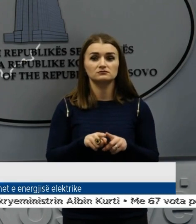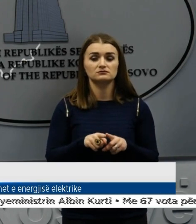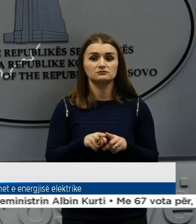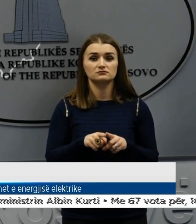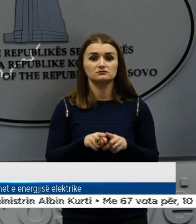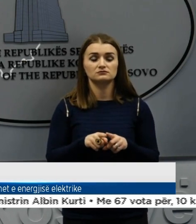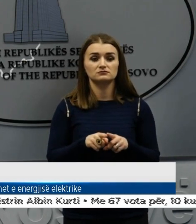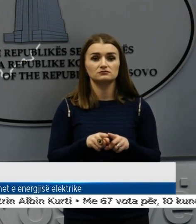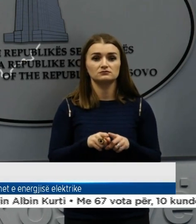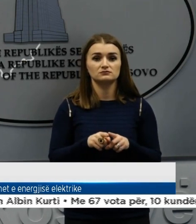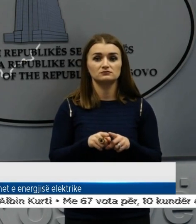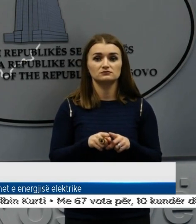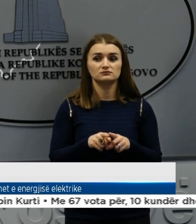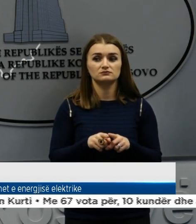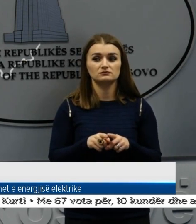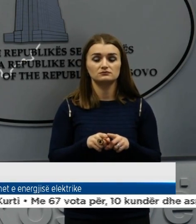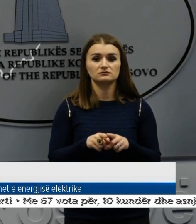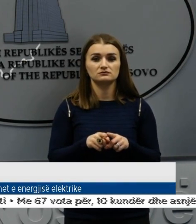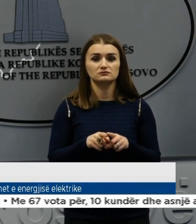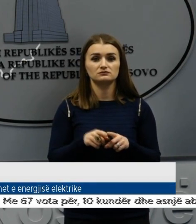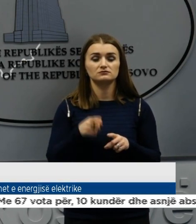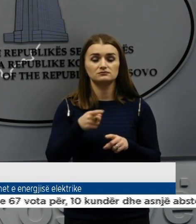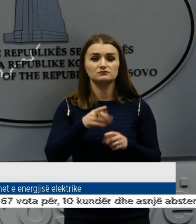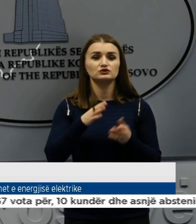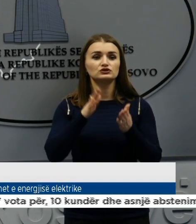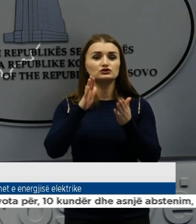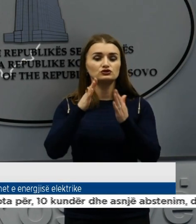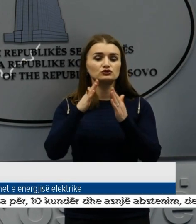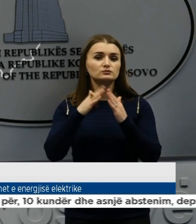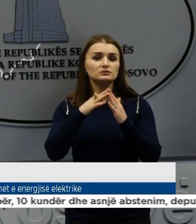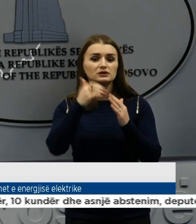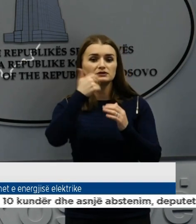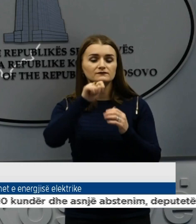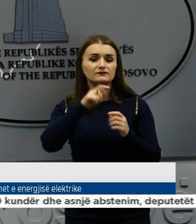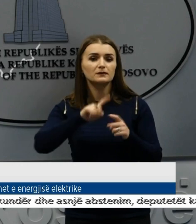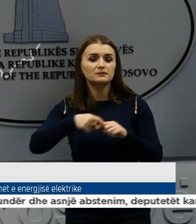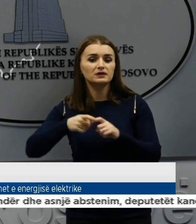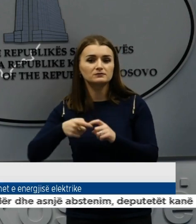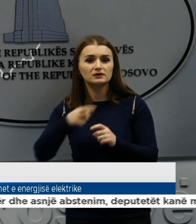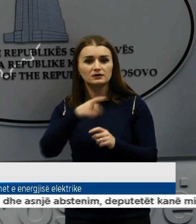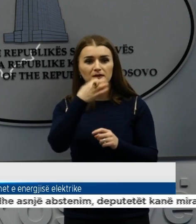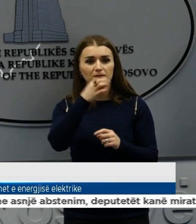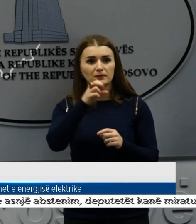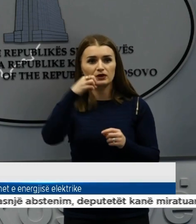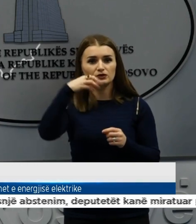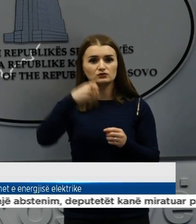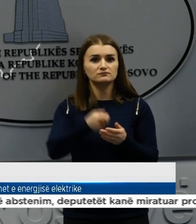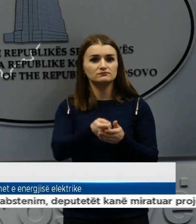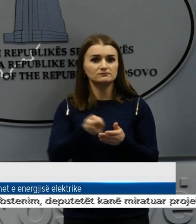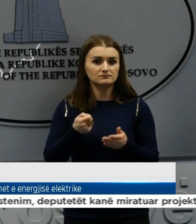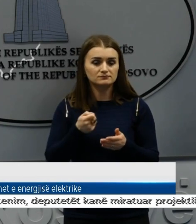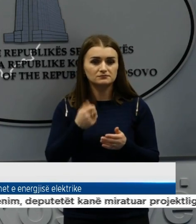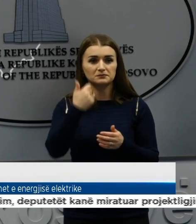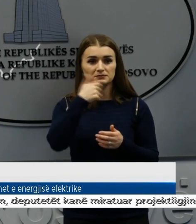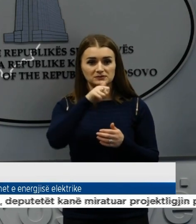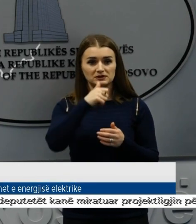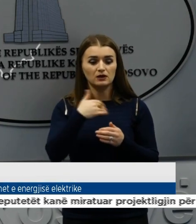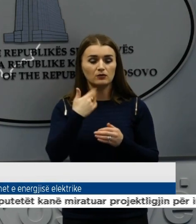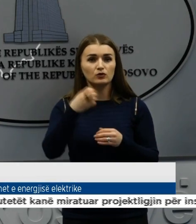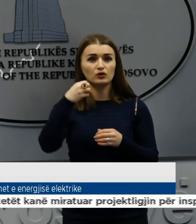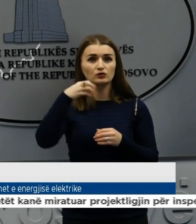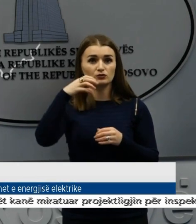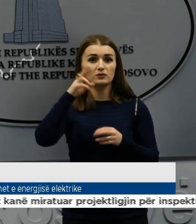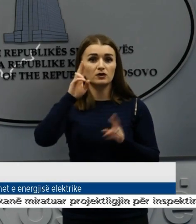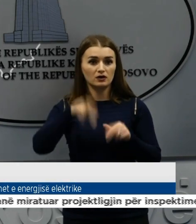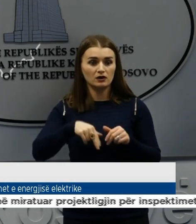përkohësisht të shkyçni disa pajisje, në mënyrë që në momentin kur pastaj tentohet rikyqja të mos ketë ngarkesë të lartë, me